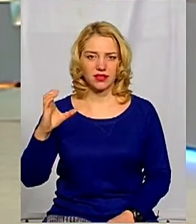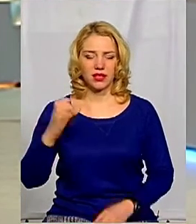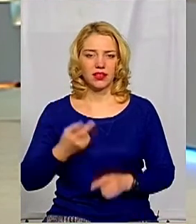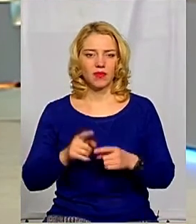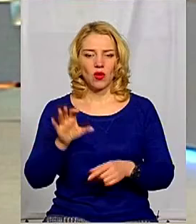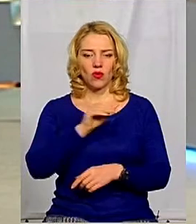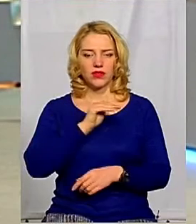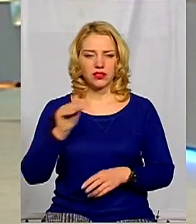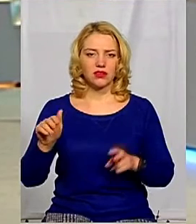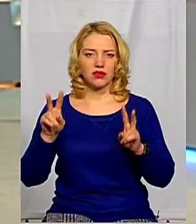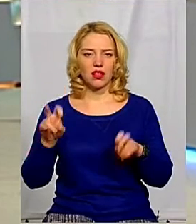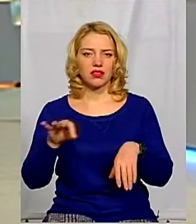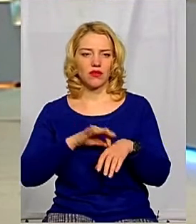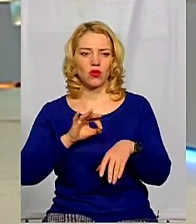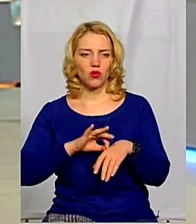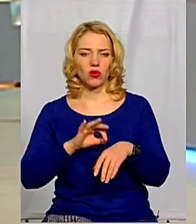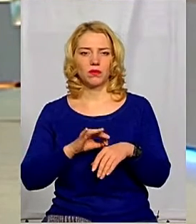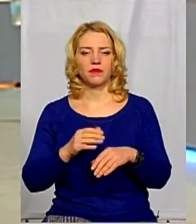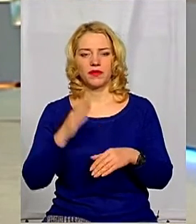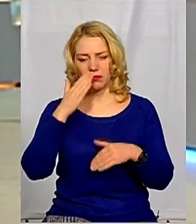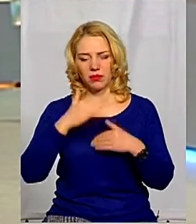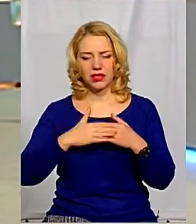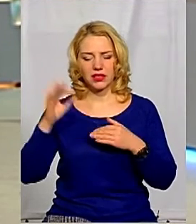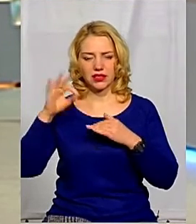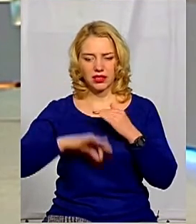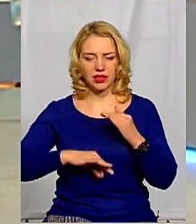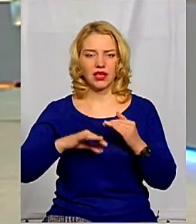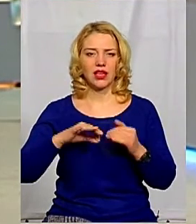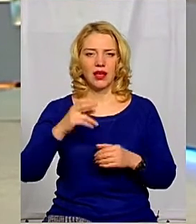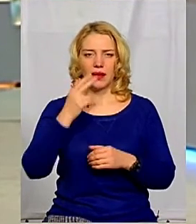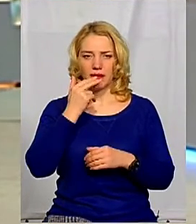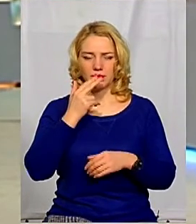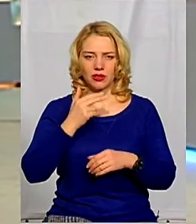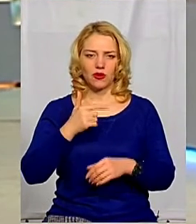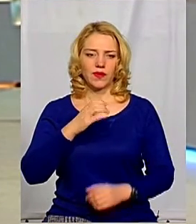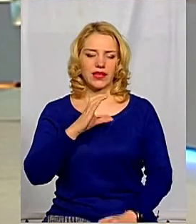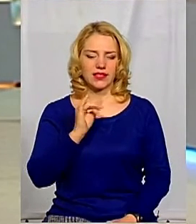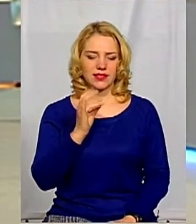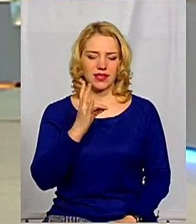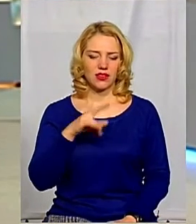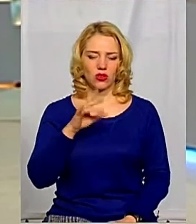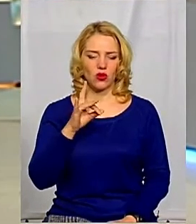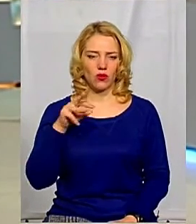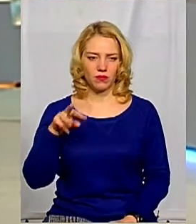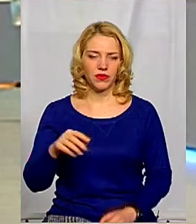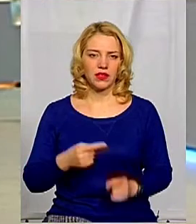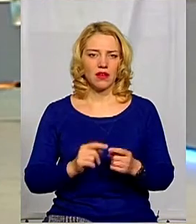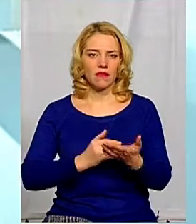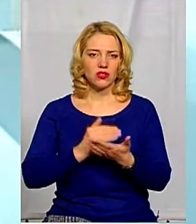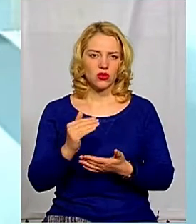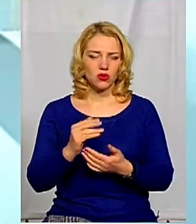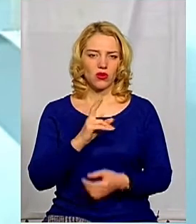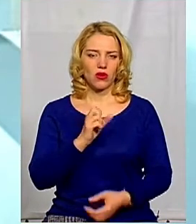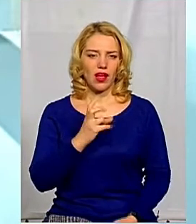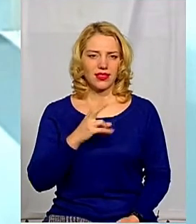назва, хвороби близькосхідний респіраторний синдром. Теж дуже висококонтагіозна хвороба,